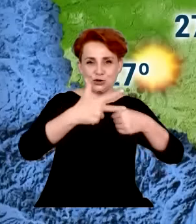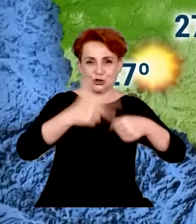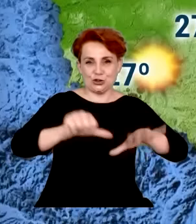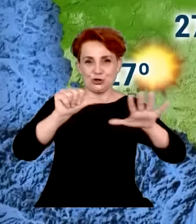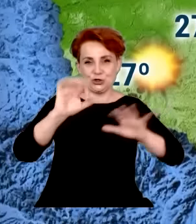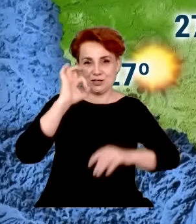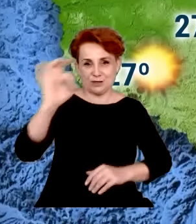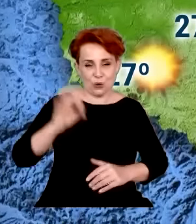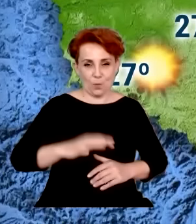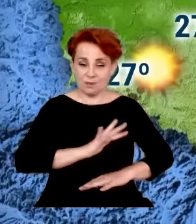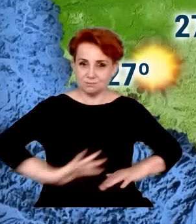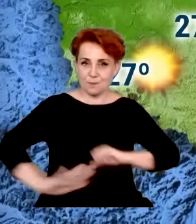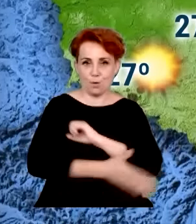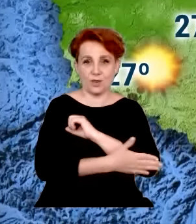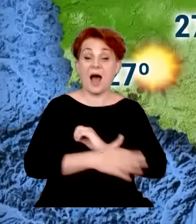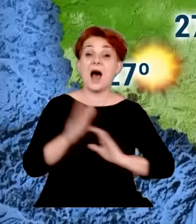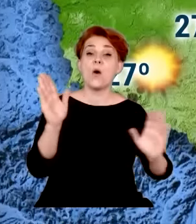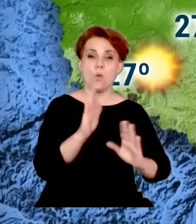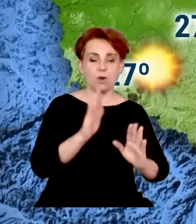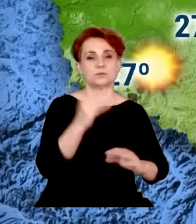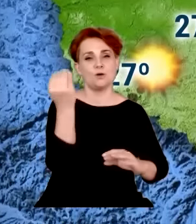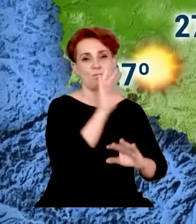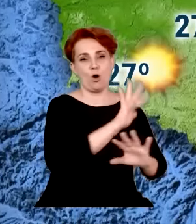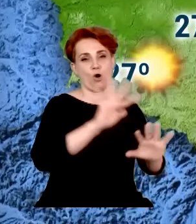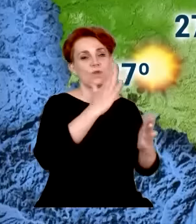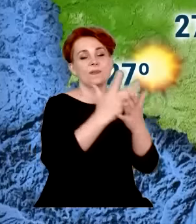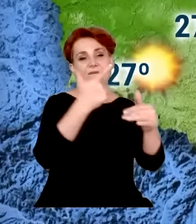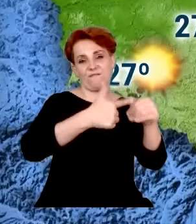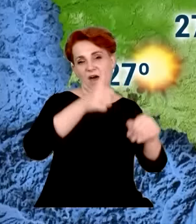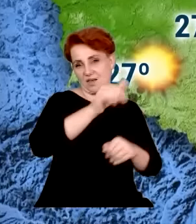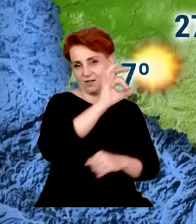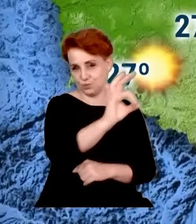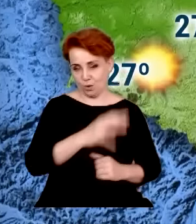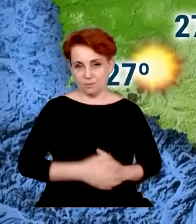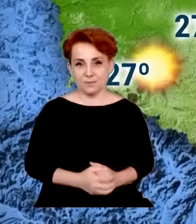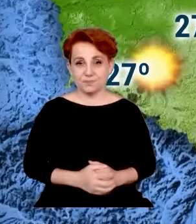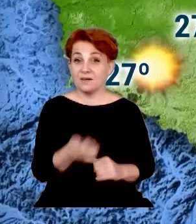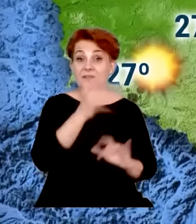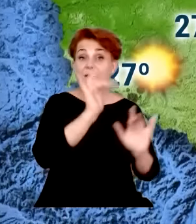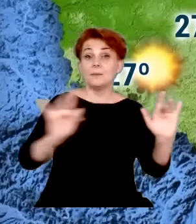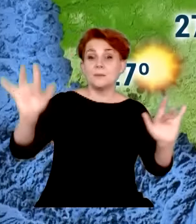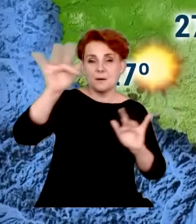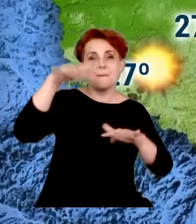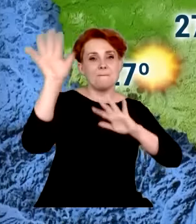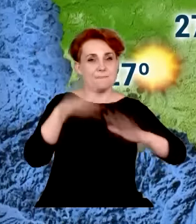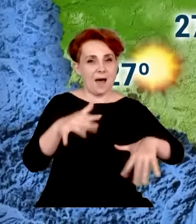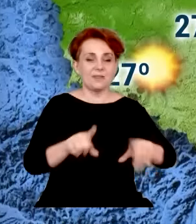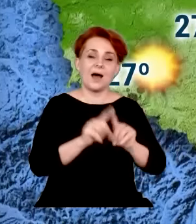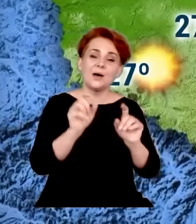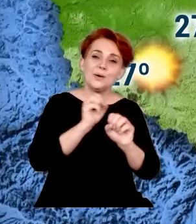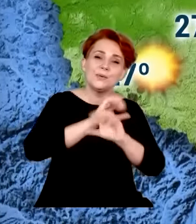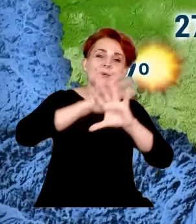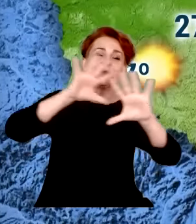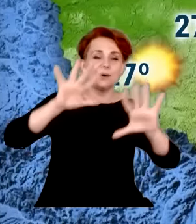Podkarpaciu. Znacznie chłodniej będzie nad morzem, tam tylko 21 stopni. W wielu regionach popada deszcz, a rozpogodzi się jedynie na wschodzie.